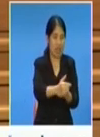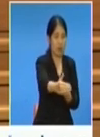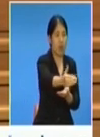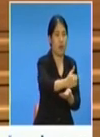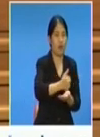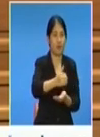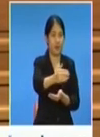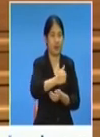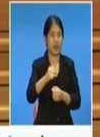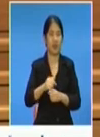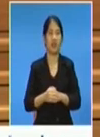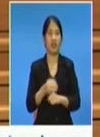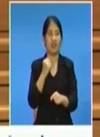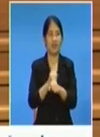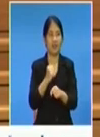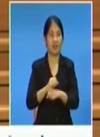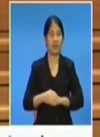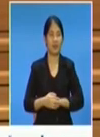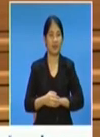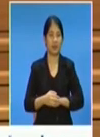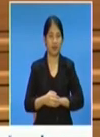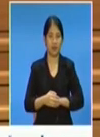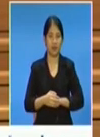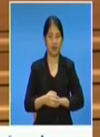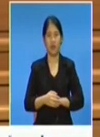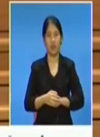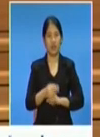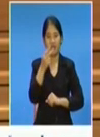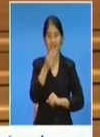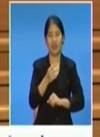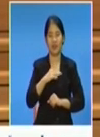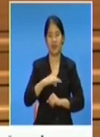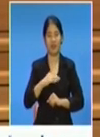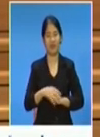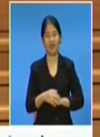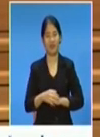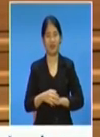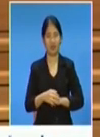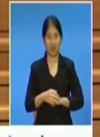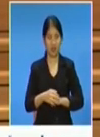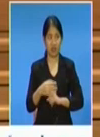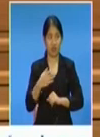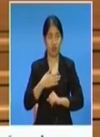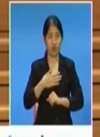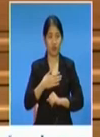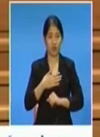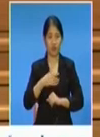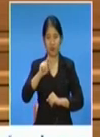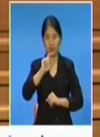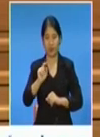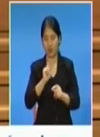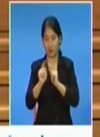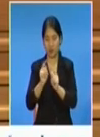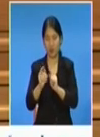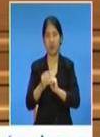ากน่าเกลียดสิน่าเกลียดมากแล้วก็สร้างกันเสร็จแล้วแล้วผมไปนั่งไล่สอบอยู่เนี่ยไอ้อย่างเงี้